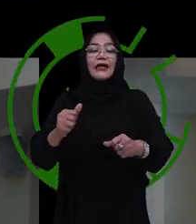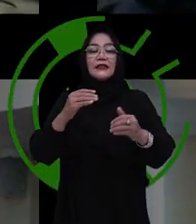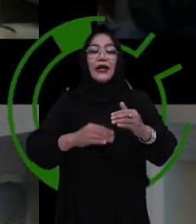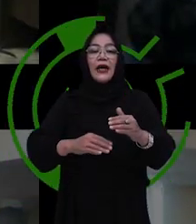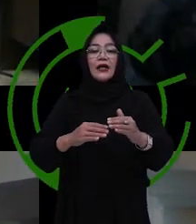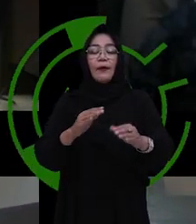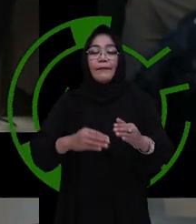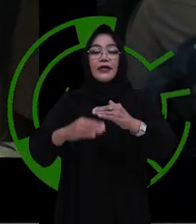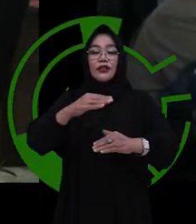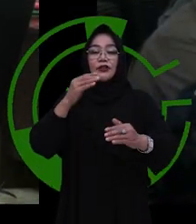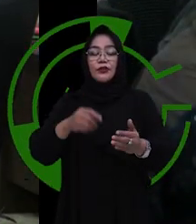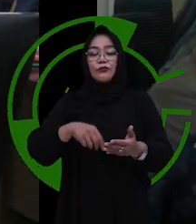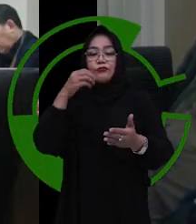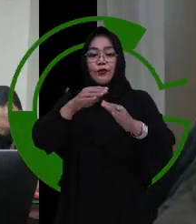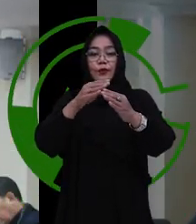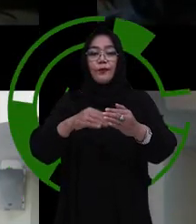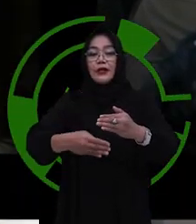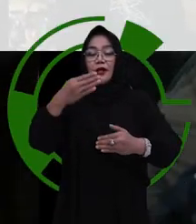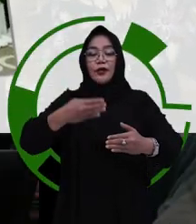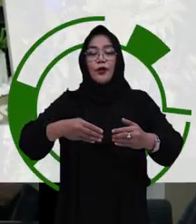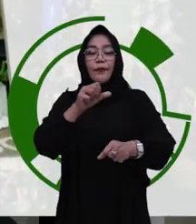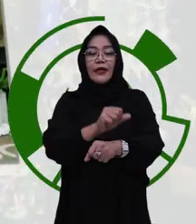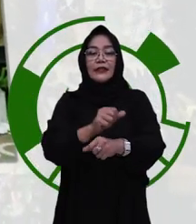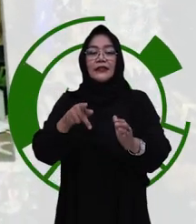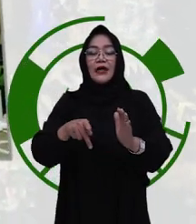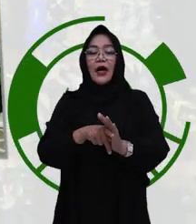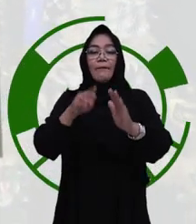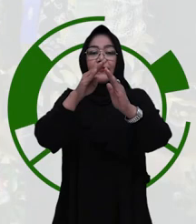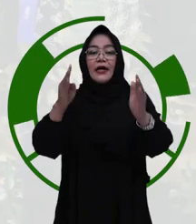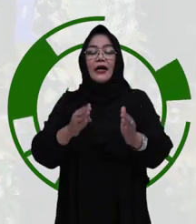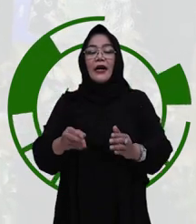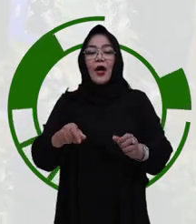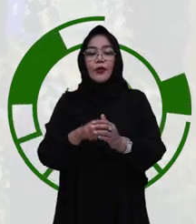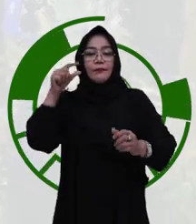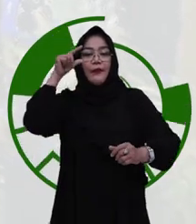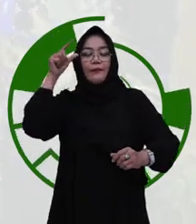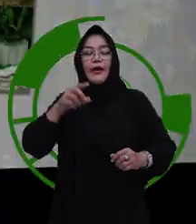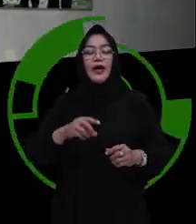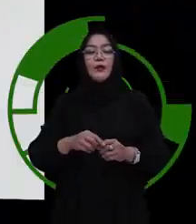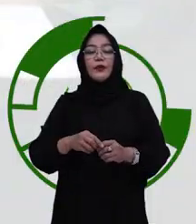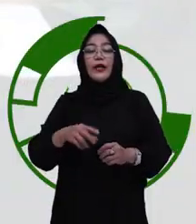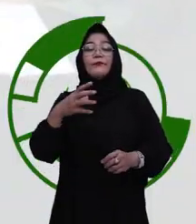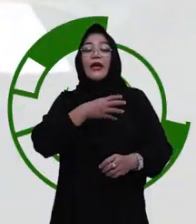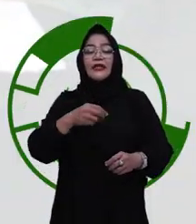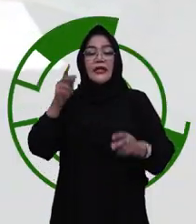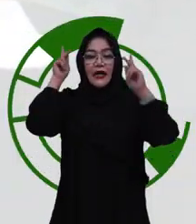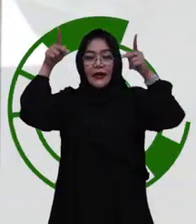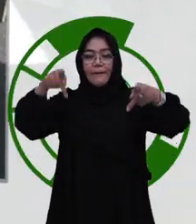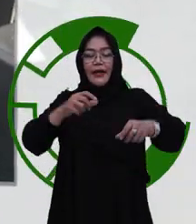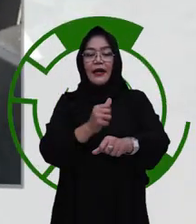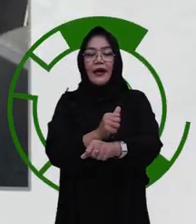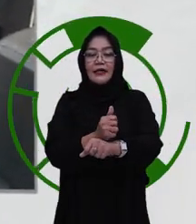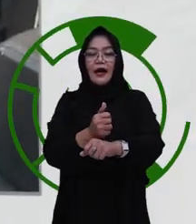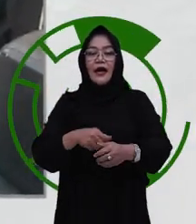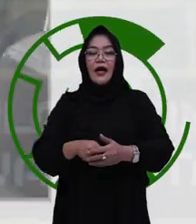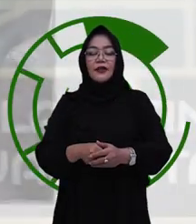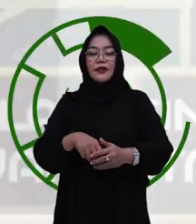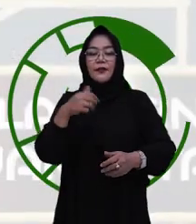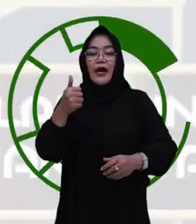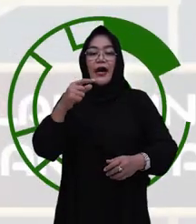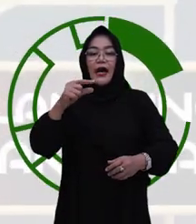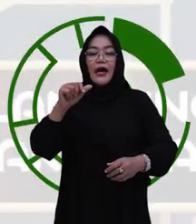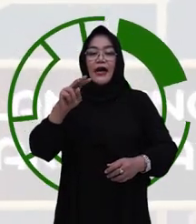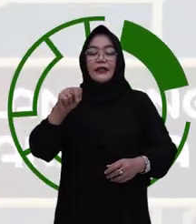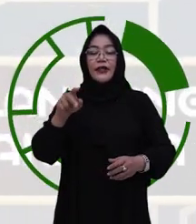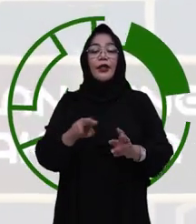tim kerja dan penyusunan dokumen kerja, melakukan sosialisasi pembangunan ZI, peran aktif dan komitmen